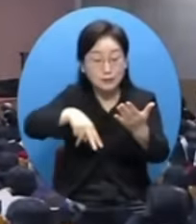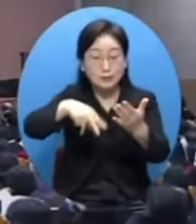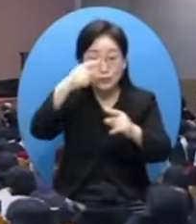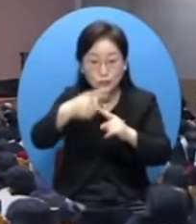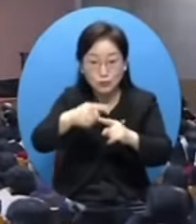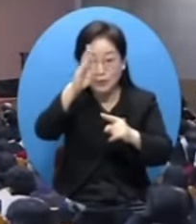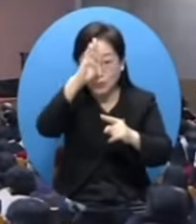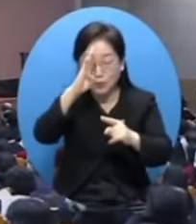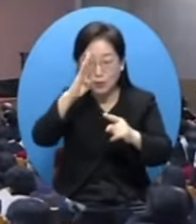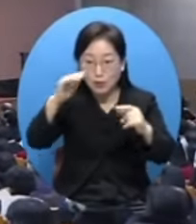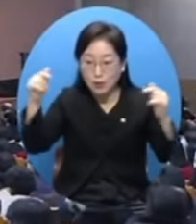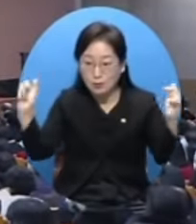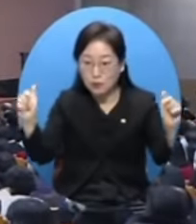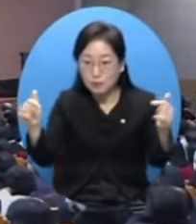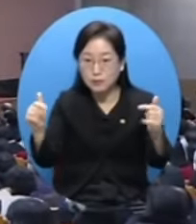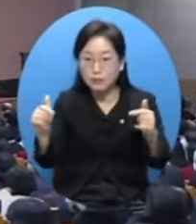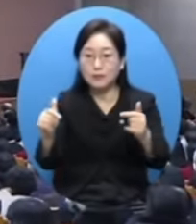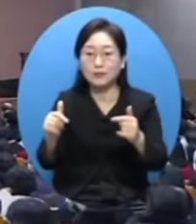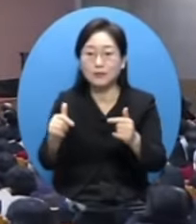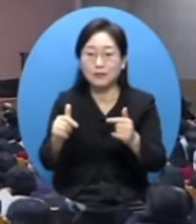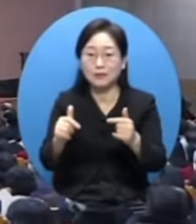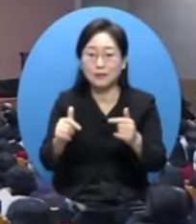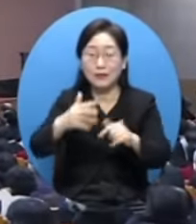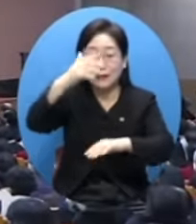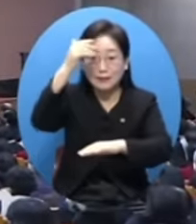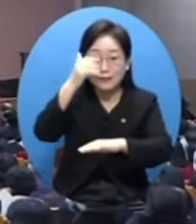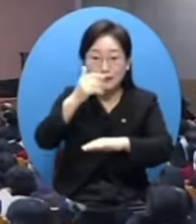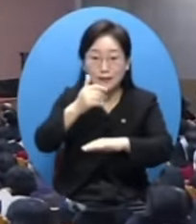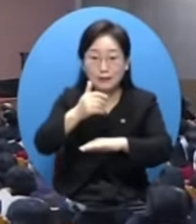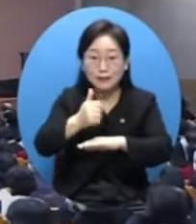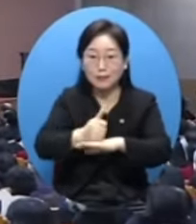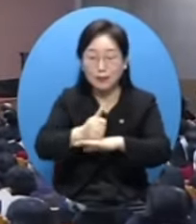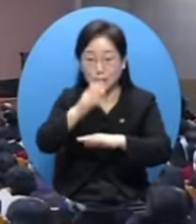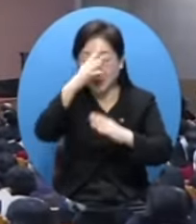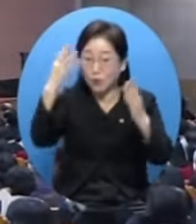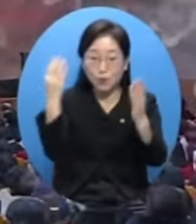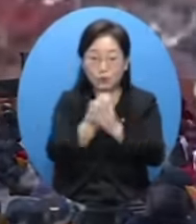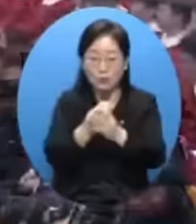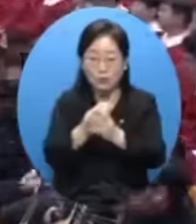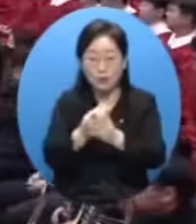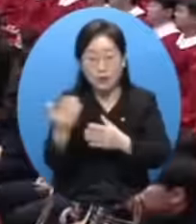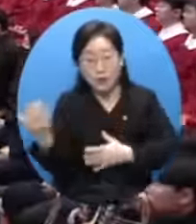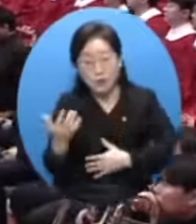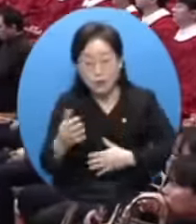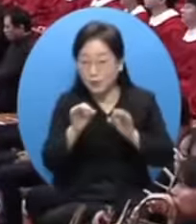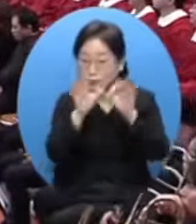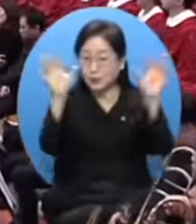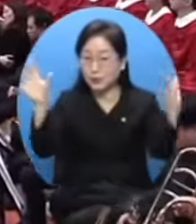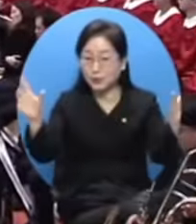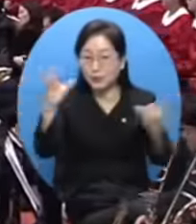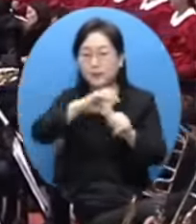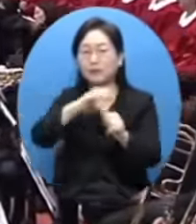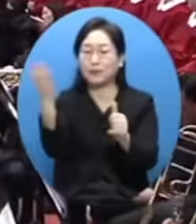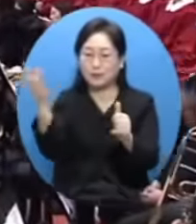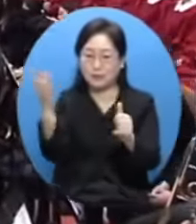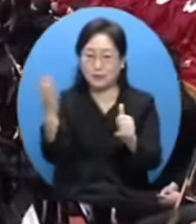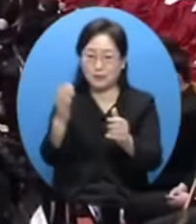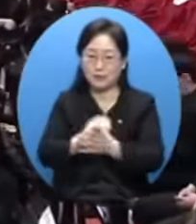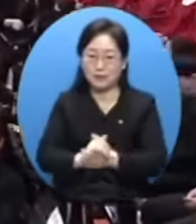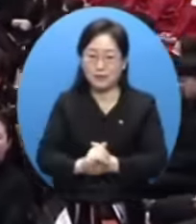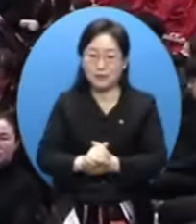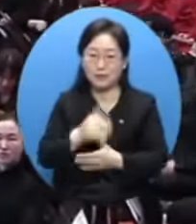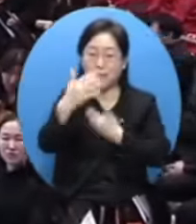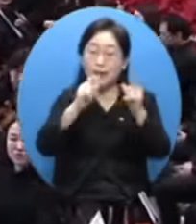병이 점점점 호전되어고 나중에 병이 증세가 사라지고 병에서 노인 난 받다고 말을 했습니다